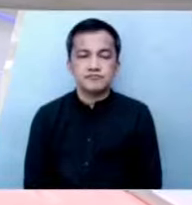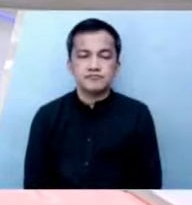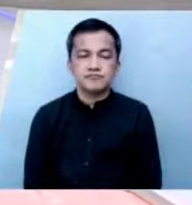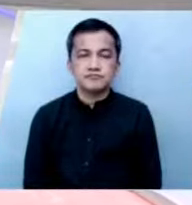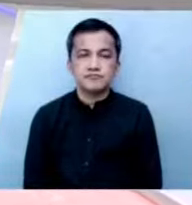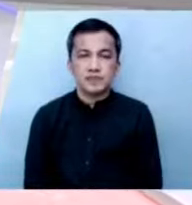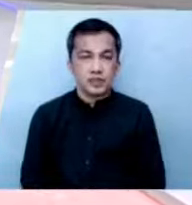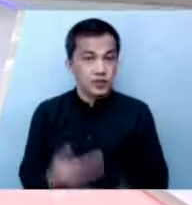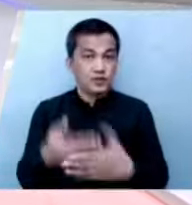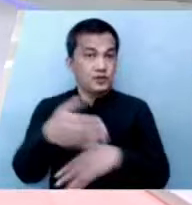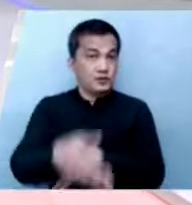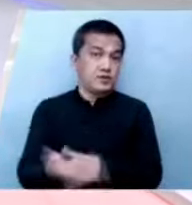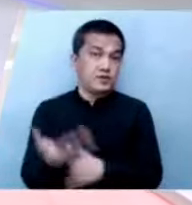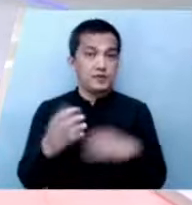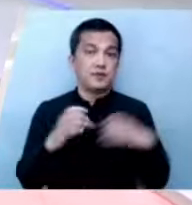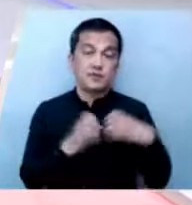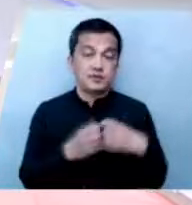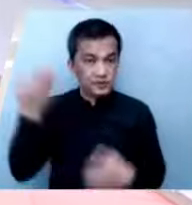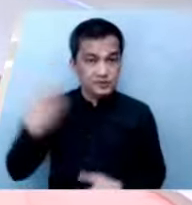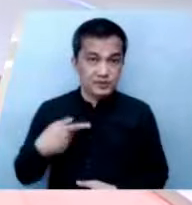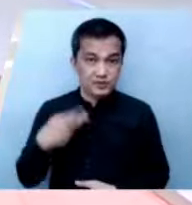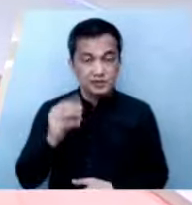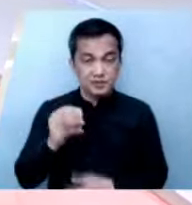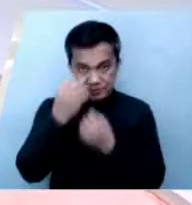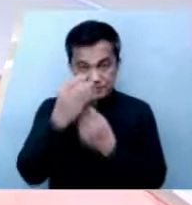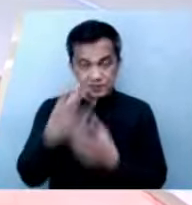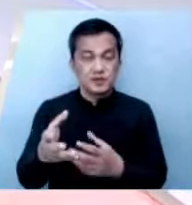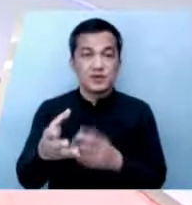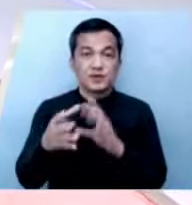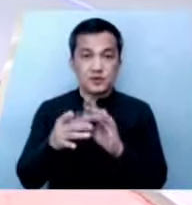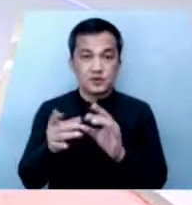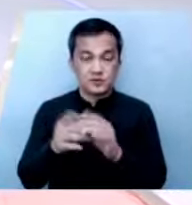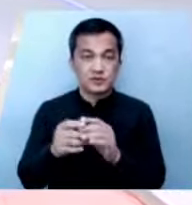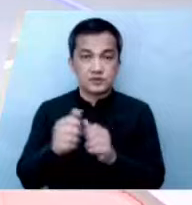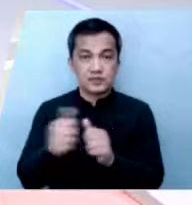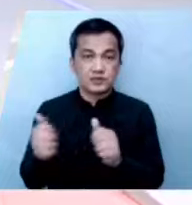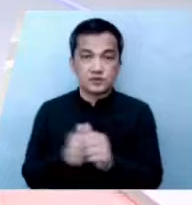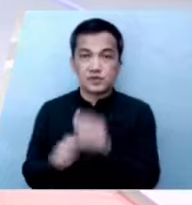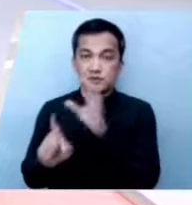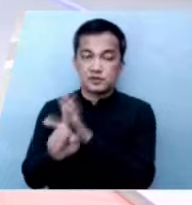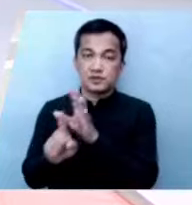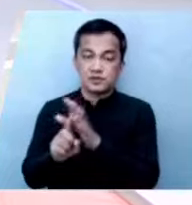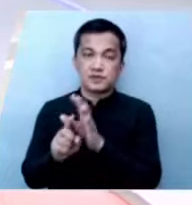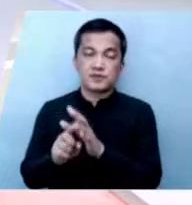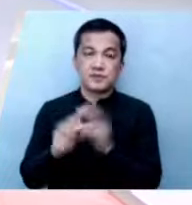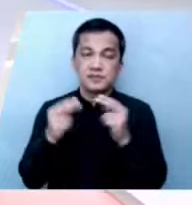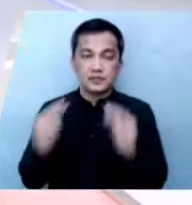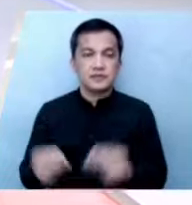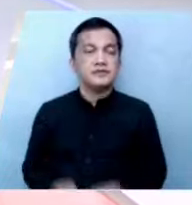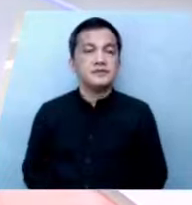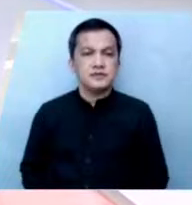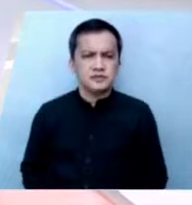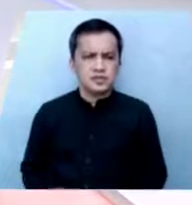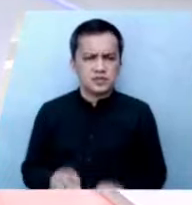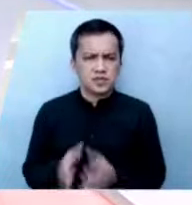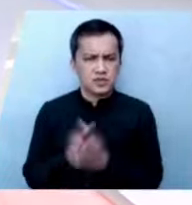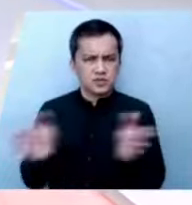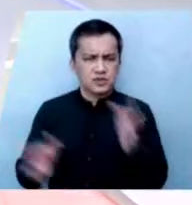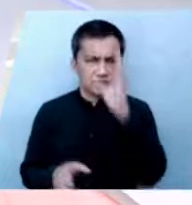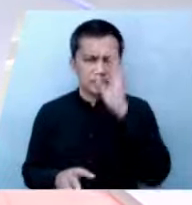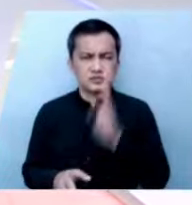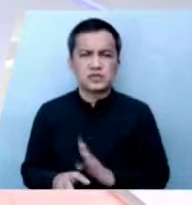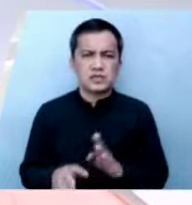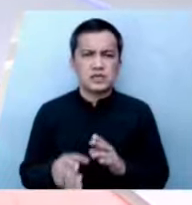Magandang gabi mga kapuso. Ako po ang inyong Kuya Kim na magbibigay sa inyo ng trivia sa likod ng mga trending na balita. Sa lawak ng pinsala ng oil spill sa Manila